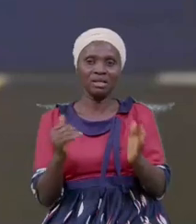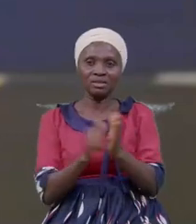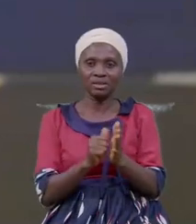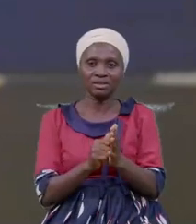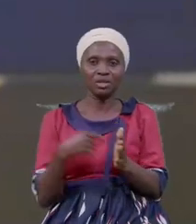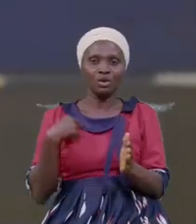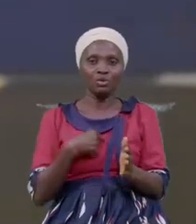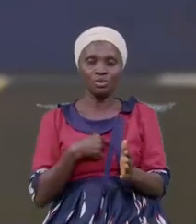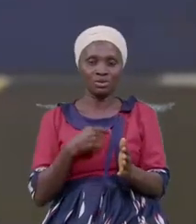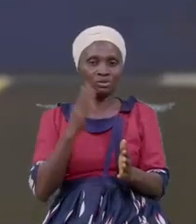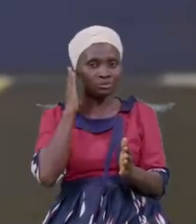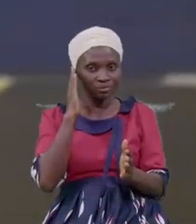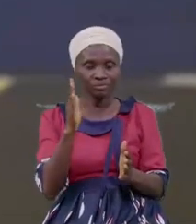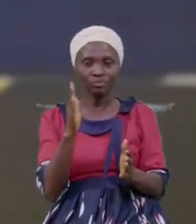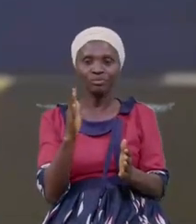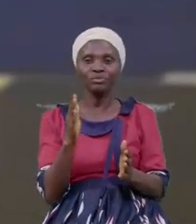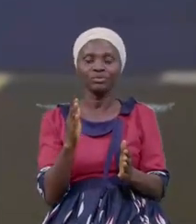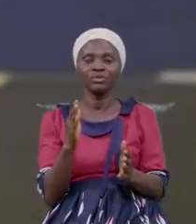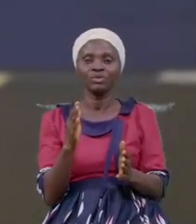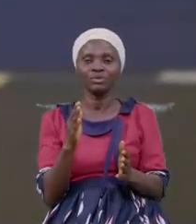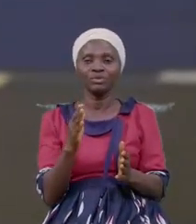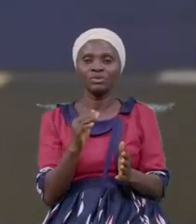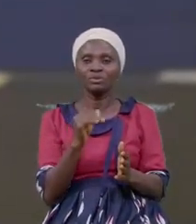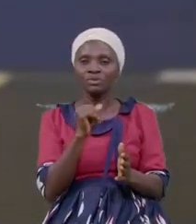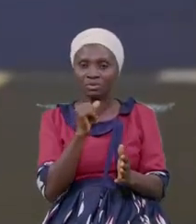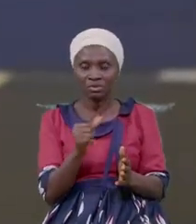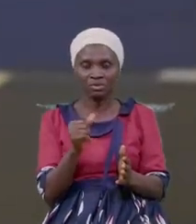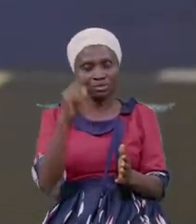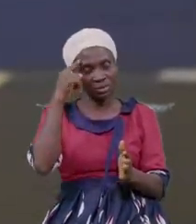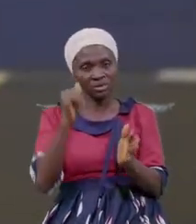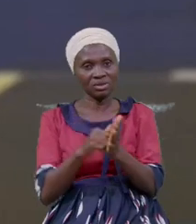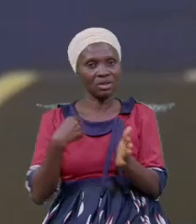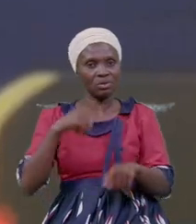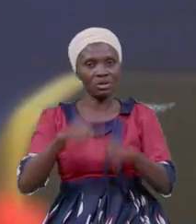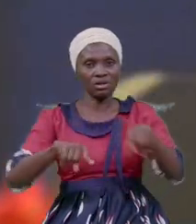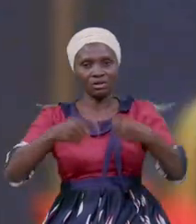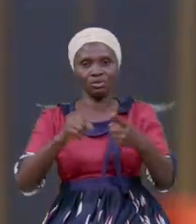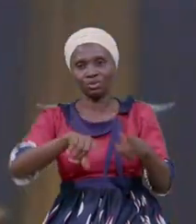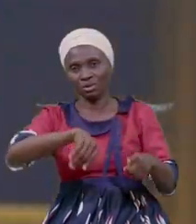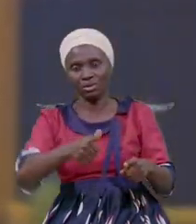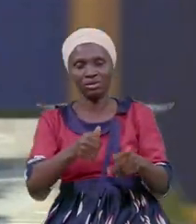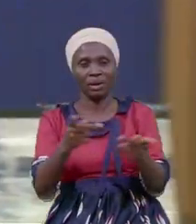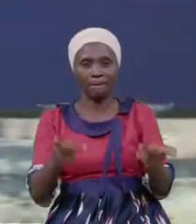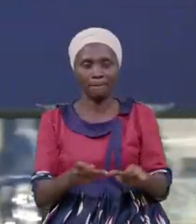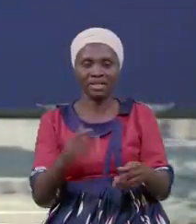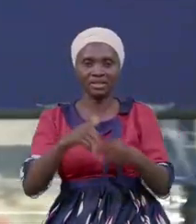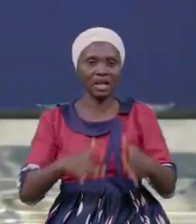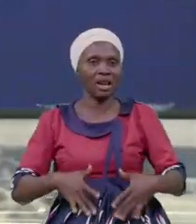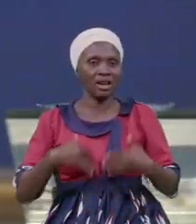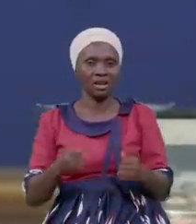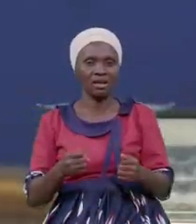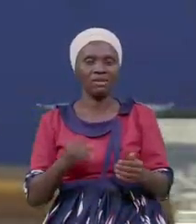y a qu'il y a un autre moyen qu'il y a un autre lieu que nous puissions atteindre c'est une forme